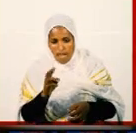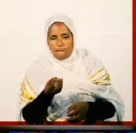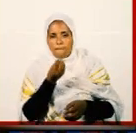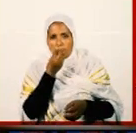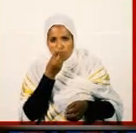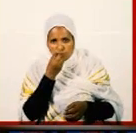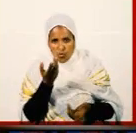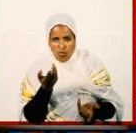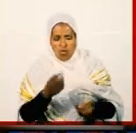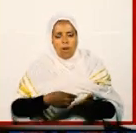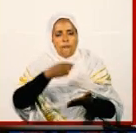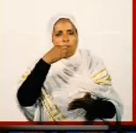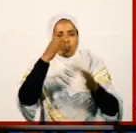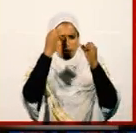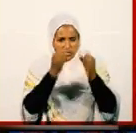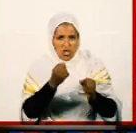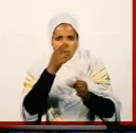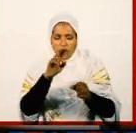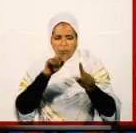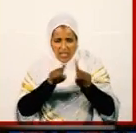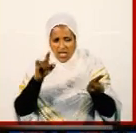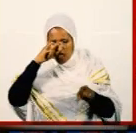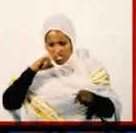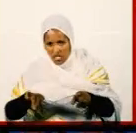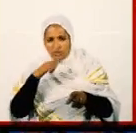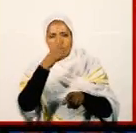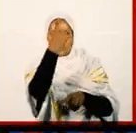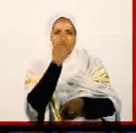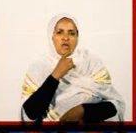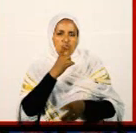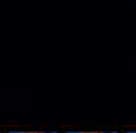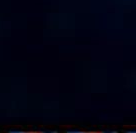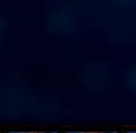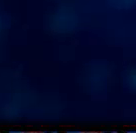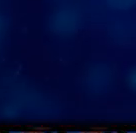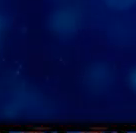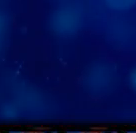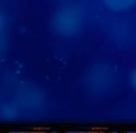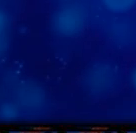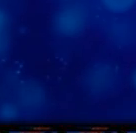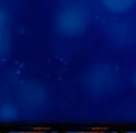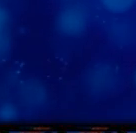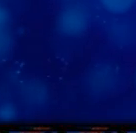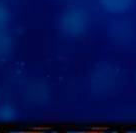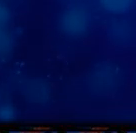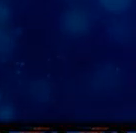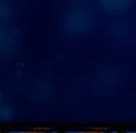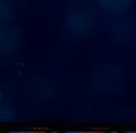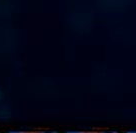በልቶ መቁረብ ይቻላል ወይ በተለይ ለህፃናት የሚል ጥያቄ ነው የጠየቁት።